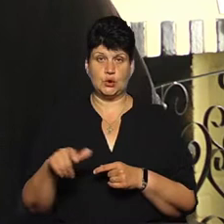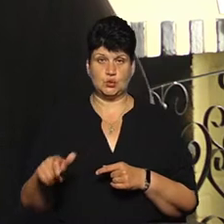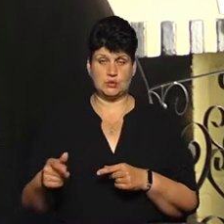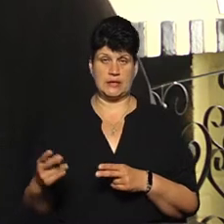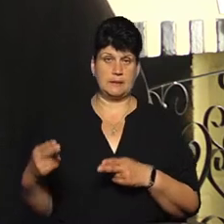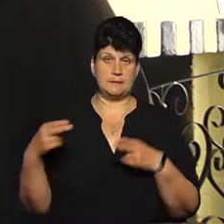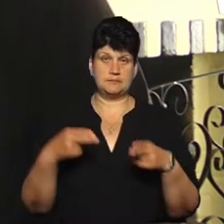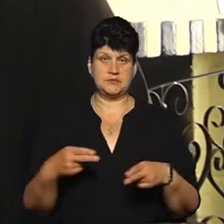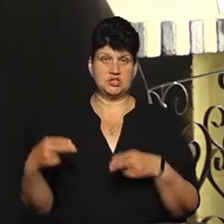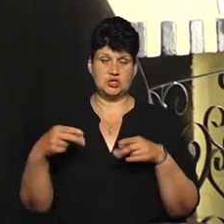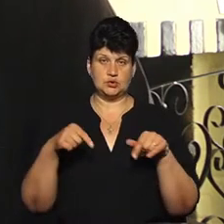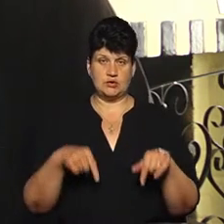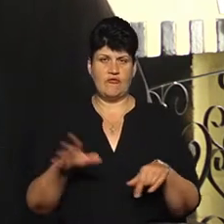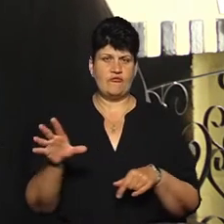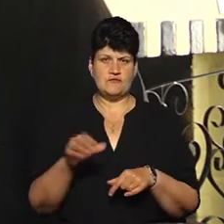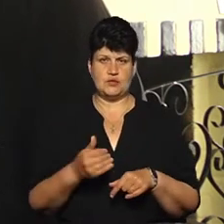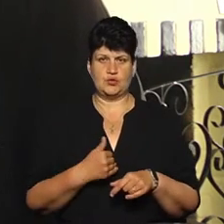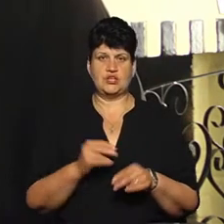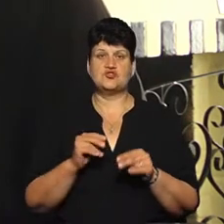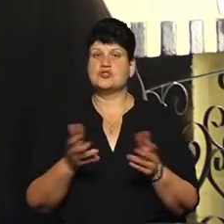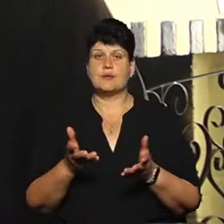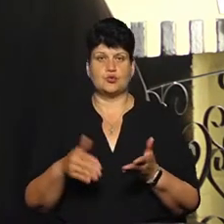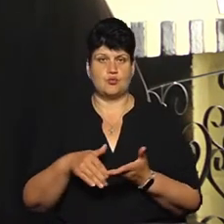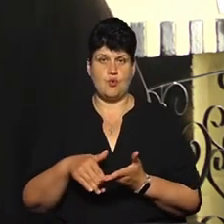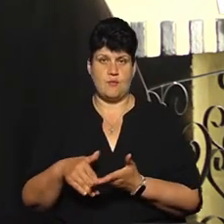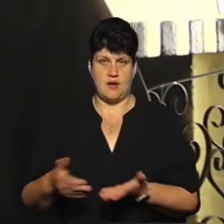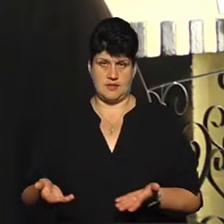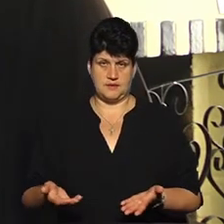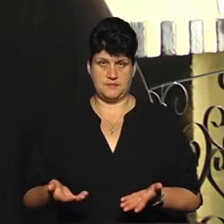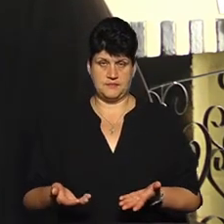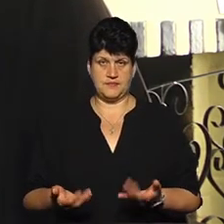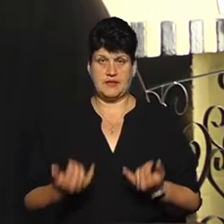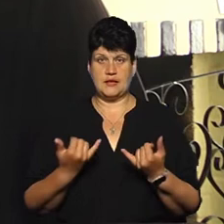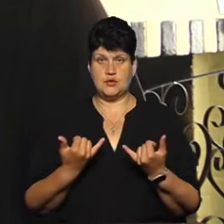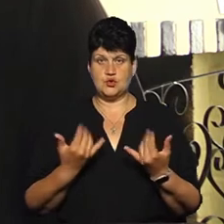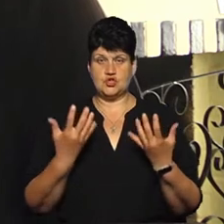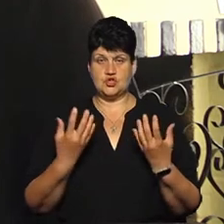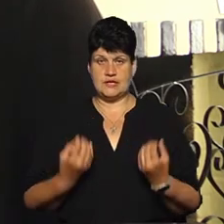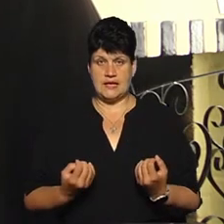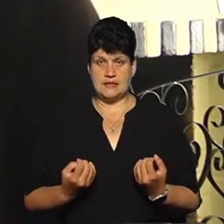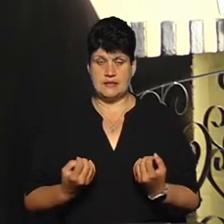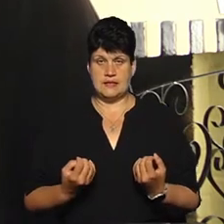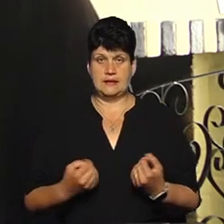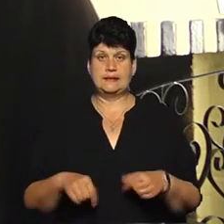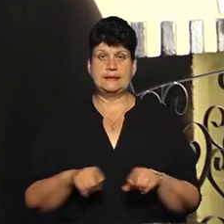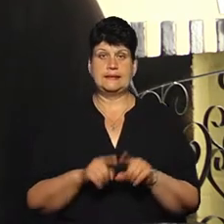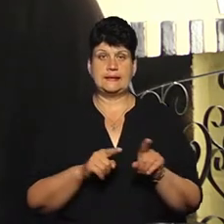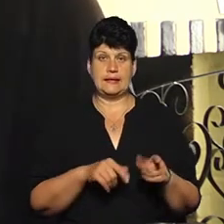всі хотіли чимось допомагати. Ну, на сьогоднішній день таких волонтерів,